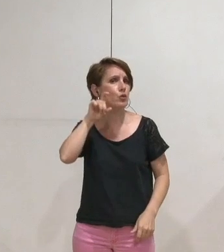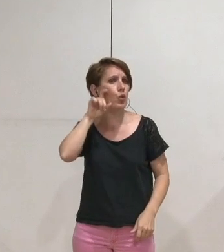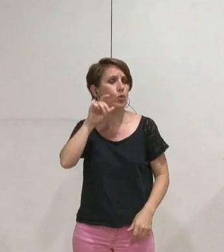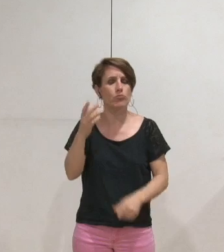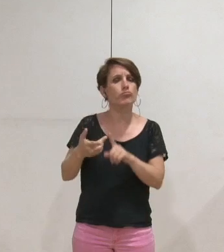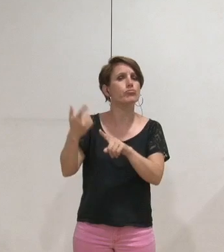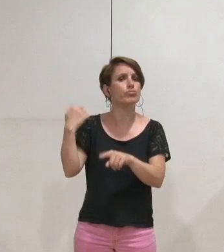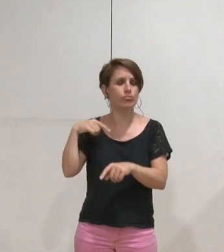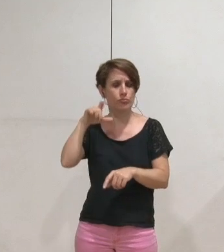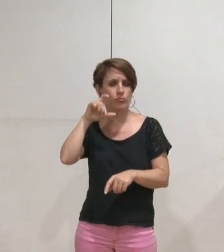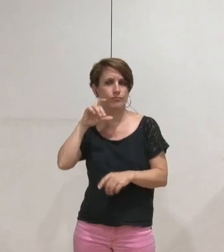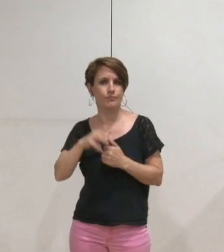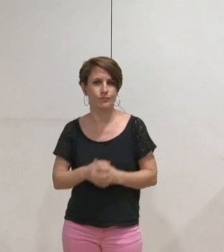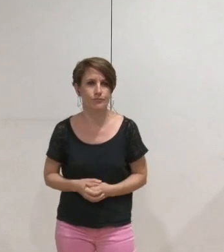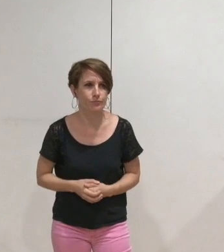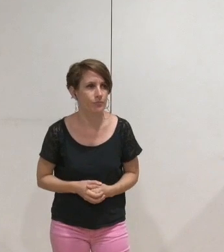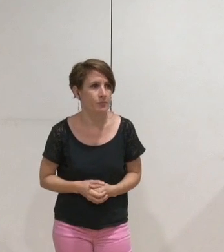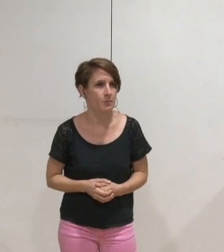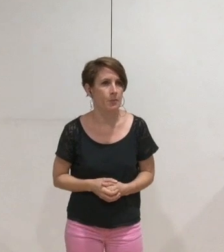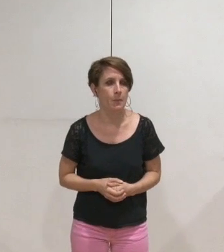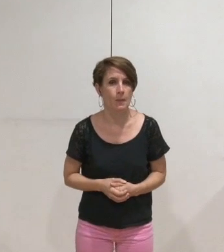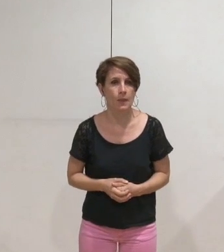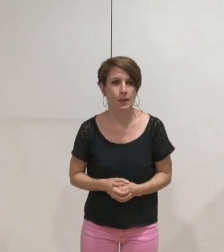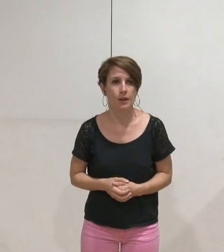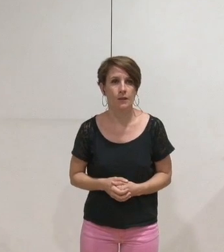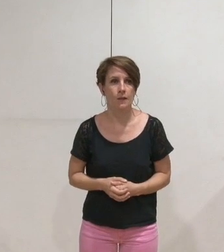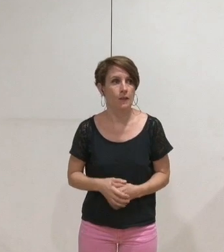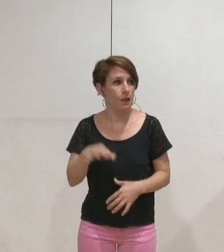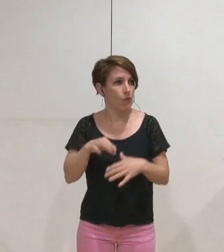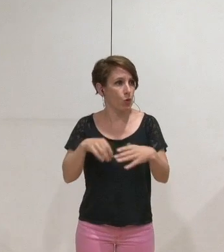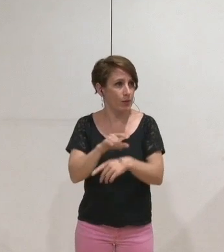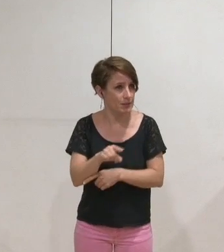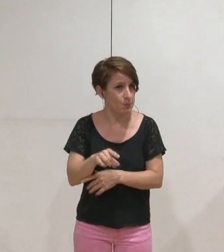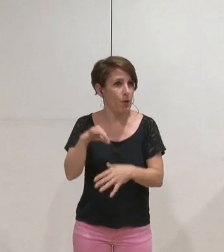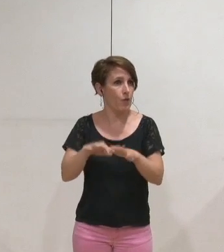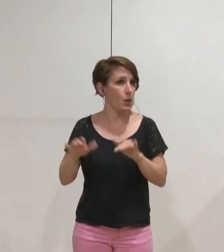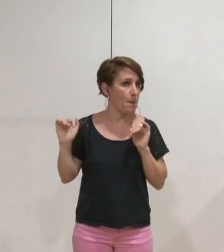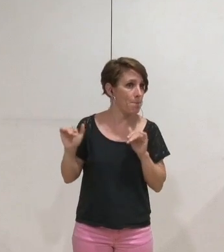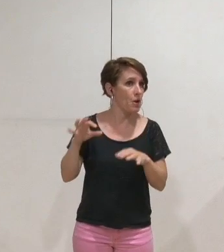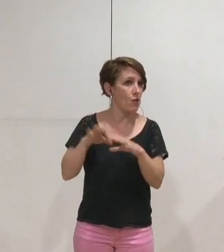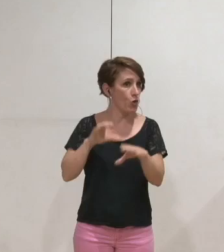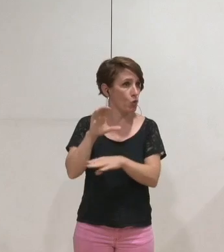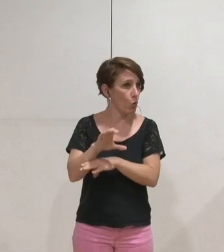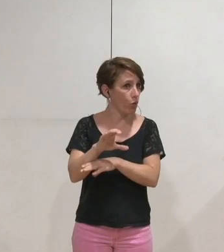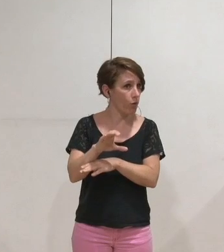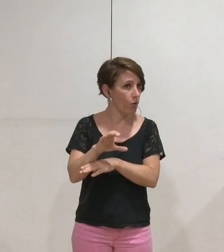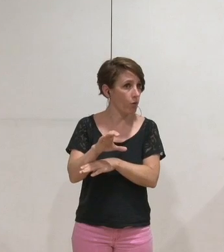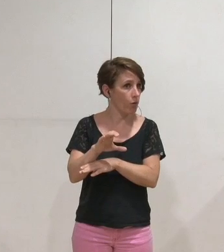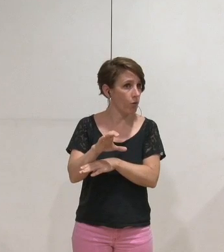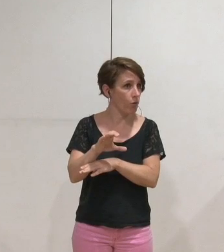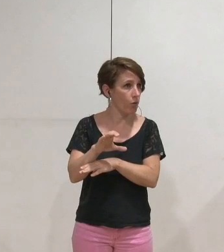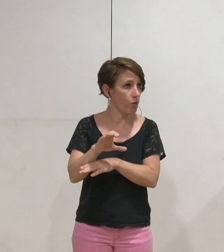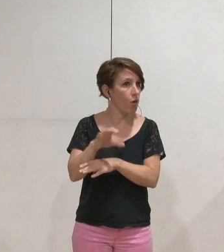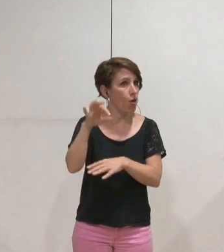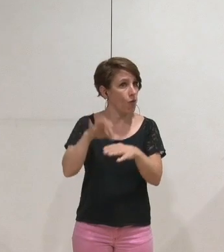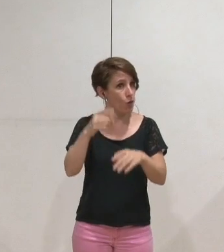conseil municipal qui ne prend pas par vote qui s'abstient qui vote contre